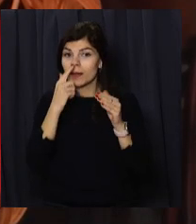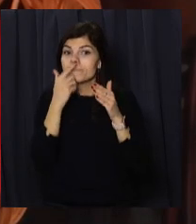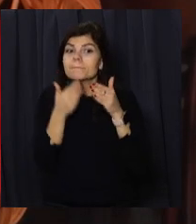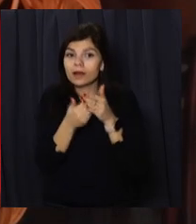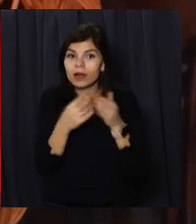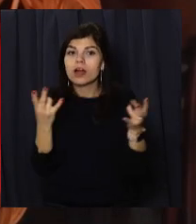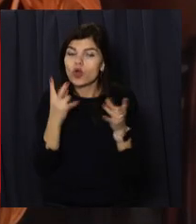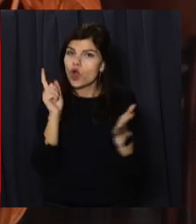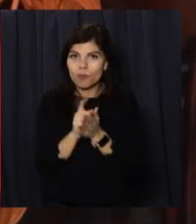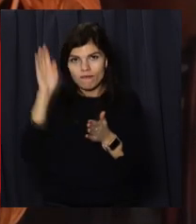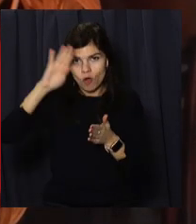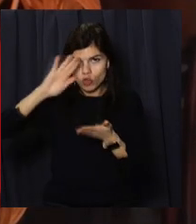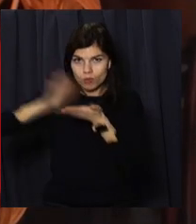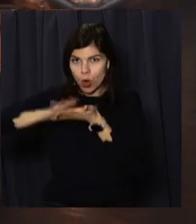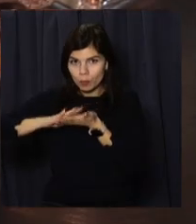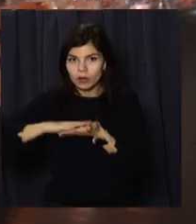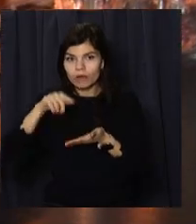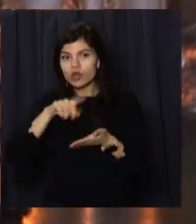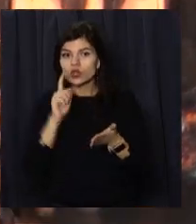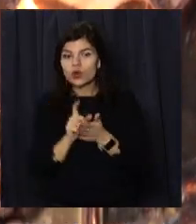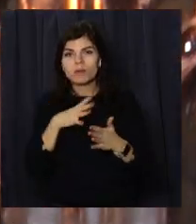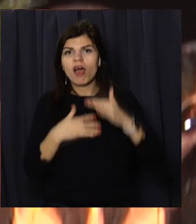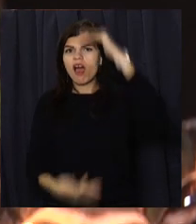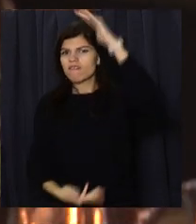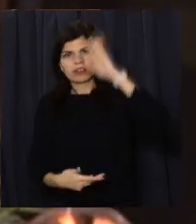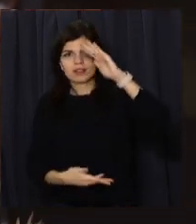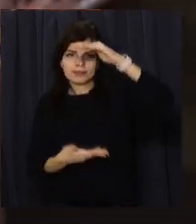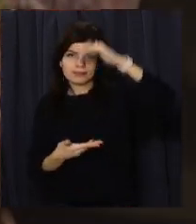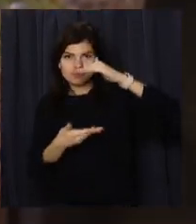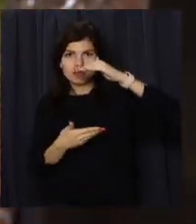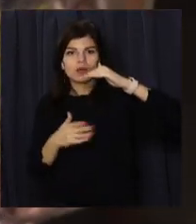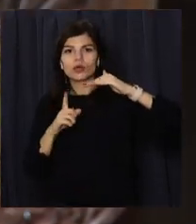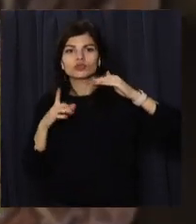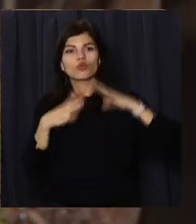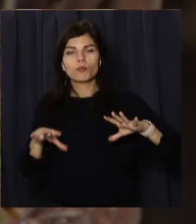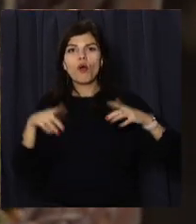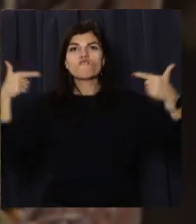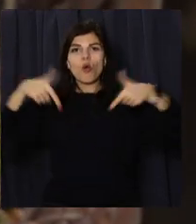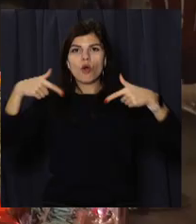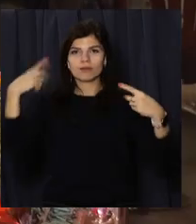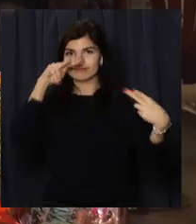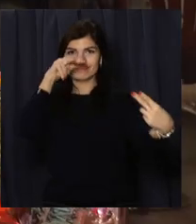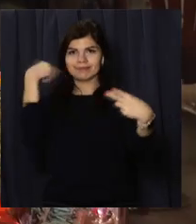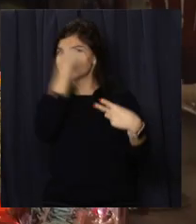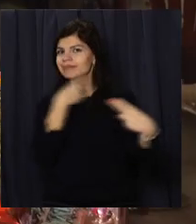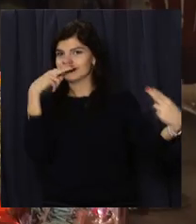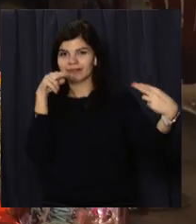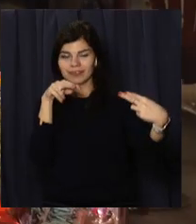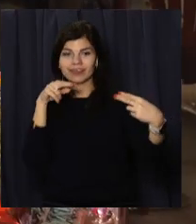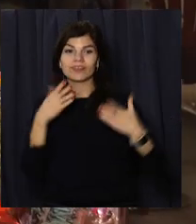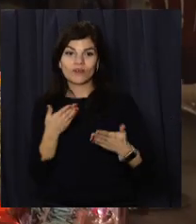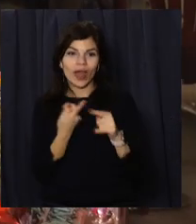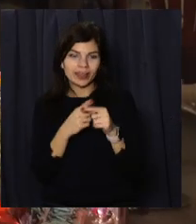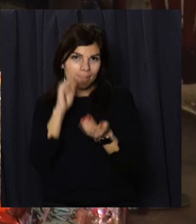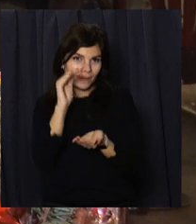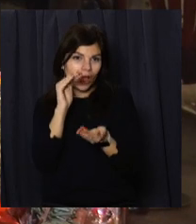бути невисокою, аби не перекривати обличчя гостям. Ще один варіант декору з новорічними шарами. Можна взяти просто стеклянне